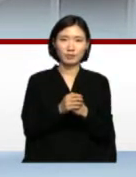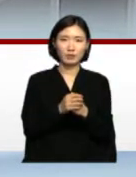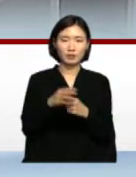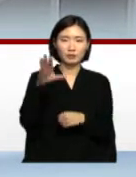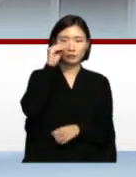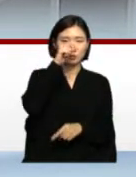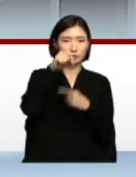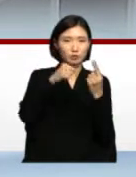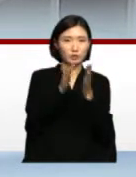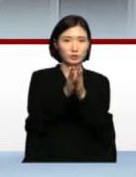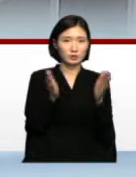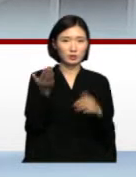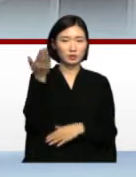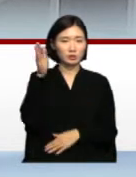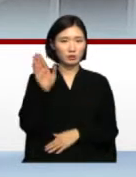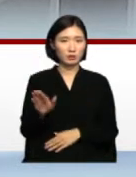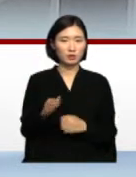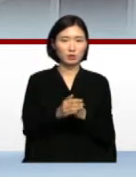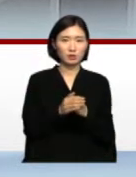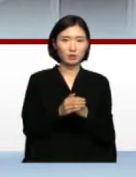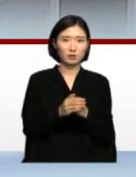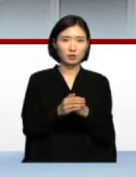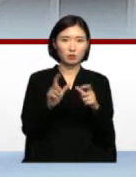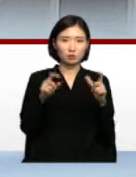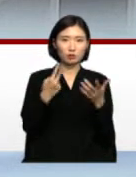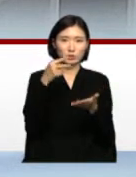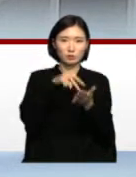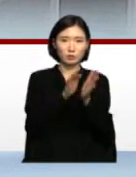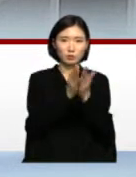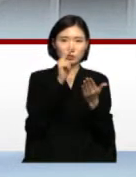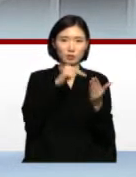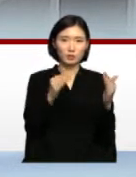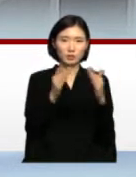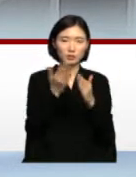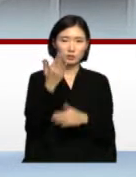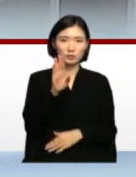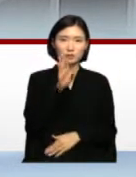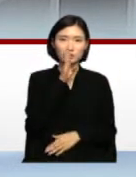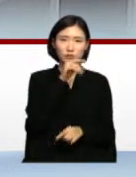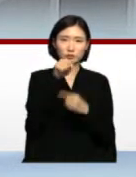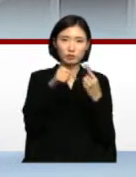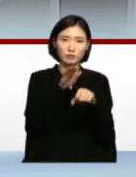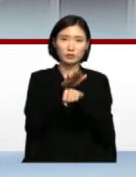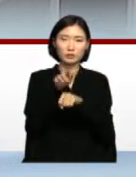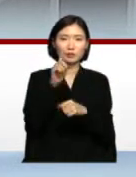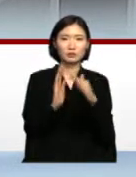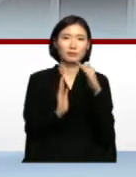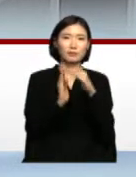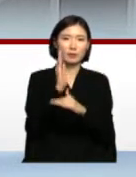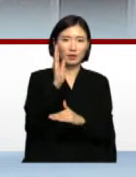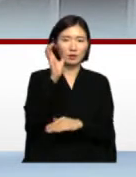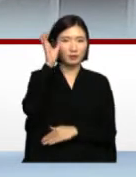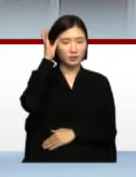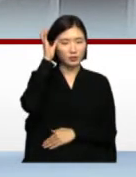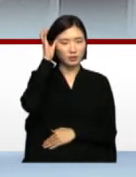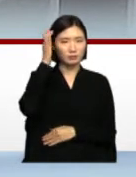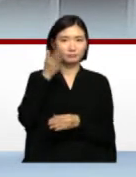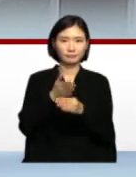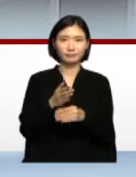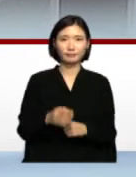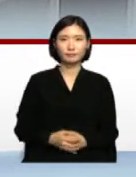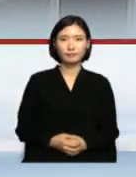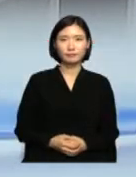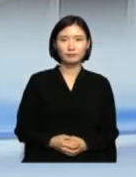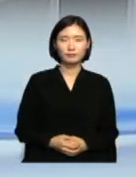시범 운영을 시작했는데요. 국립도서관이지만 실제 규모나 운영 방식은 이를 넘어설 것이라는 기대를 모으고 있습니다.